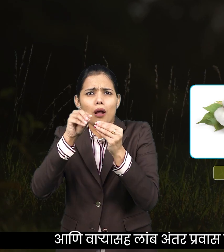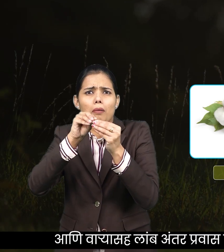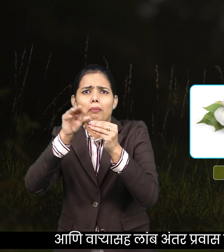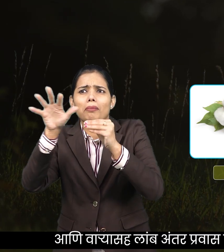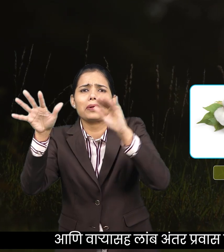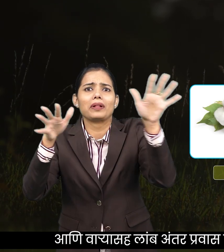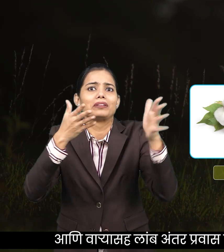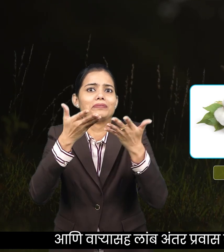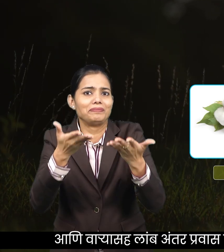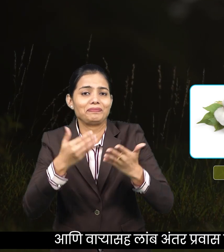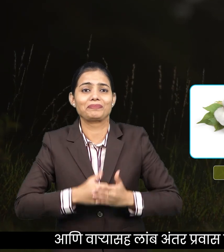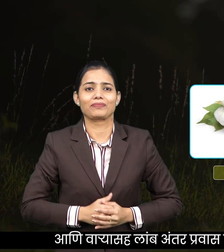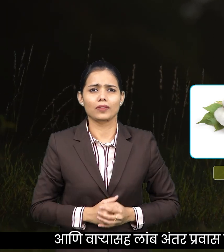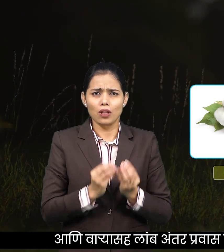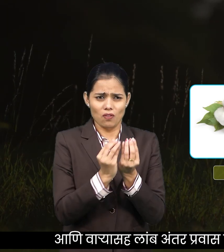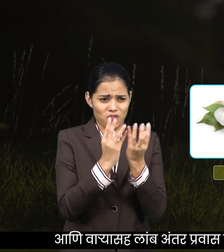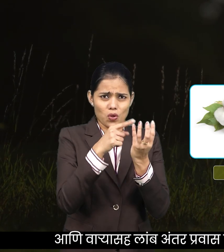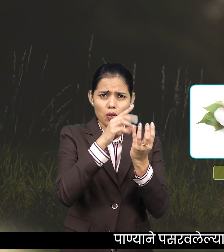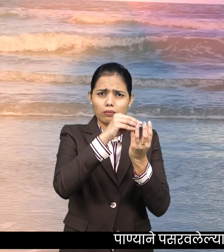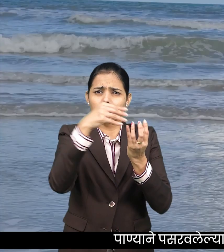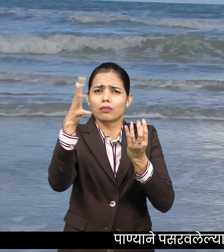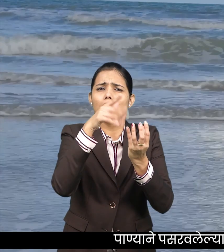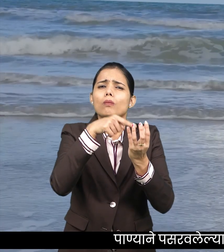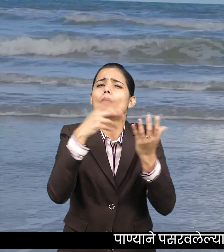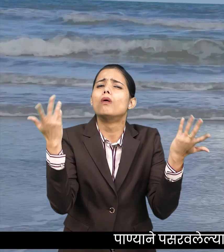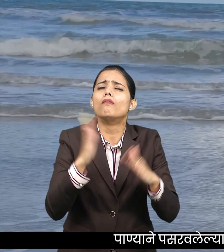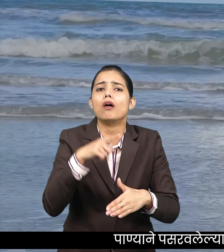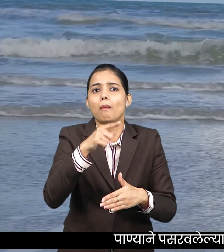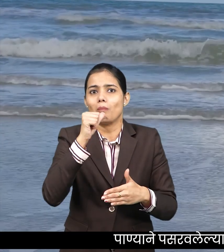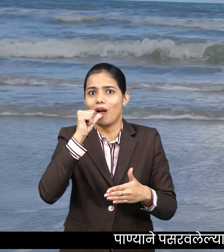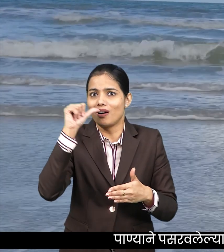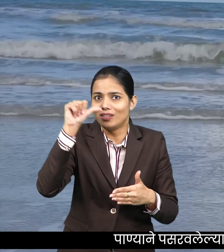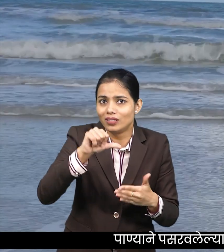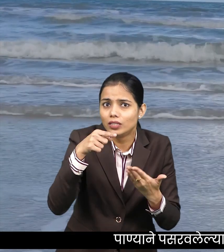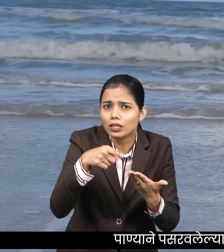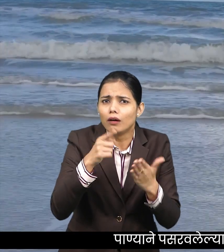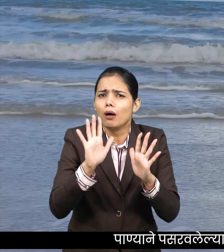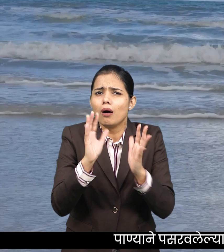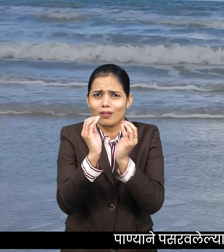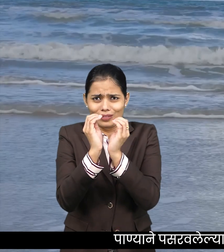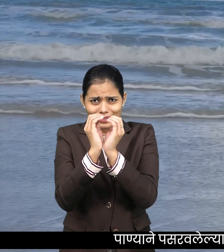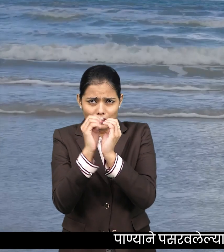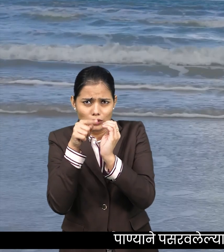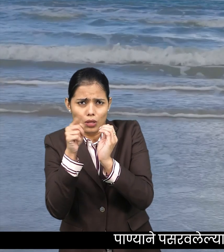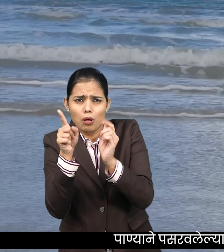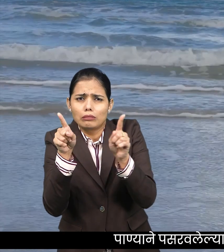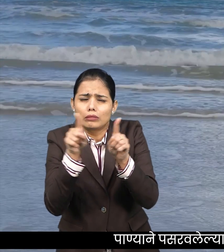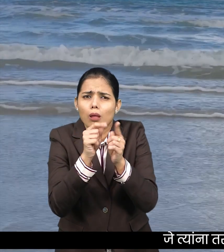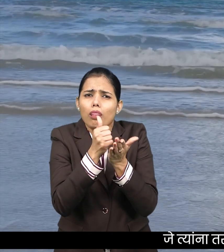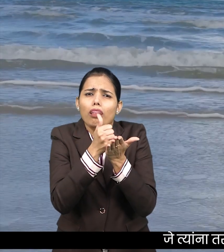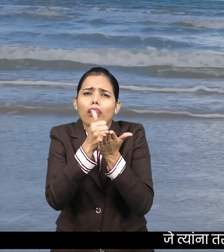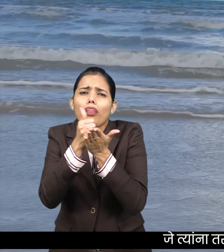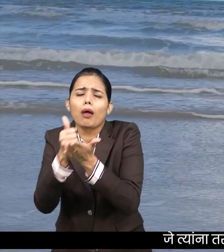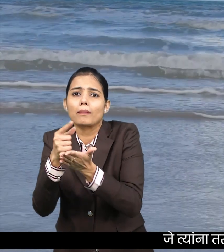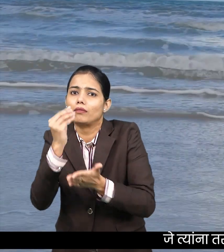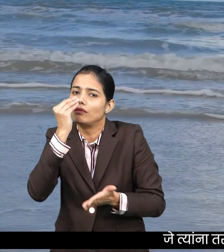कापूस, शेवगा. पाण्याने पसरवलेल्या बियाण्यांना बाह्य आवरण असते,